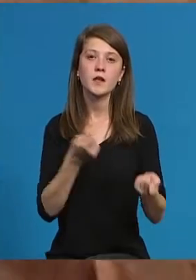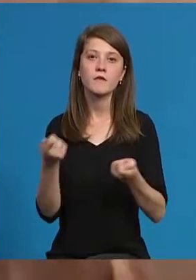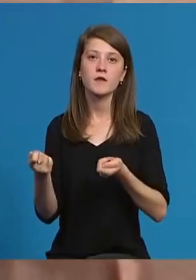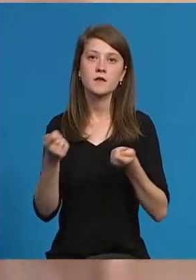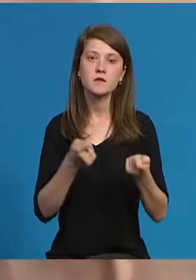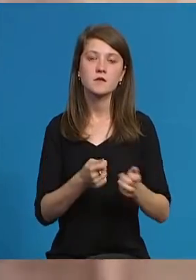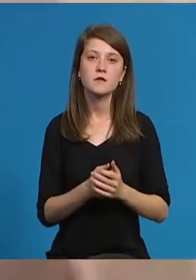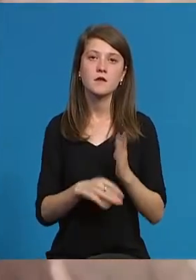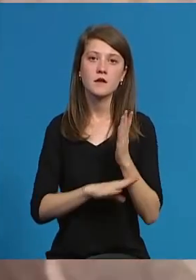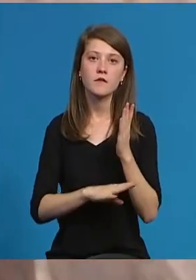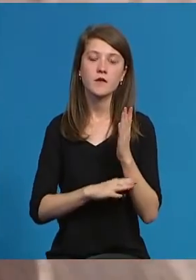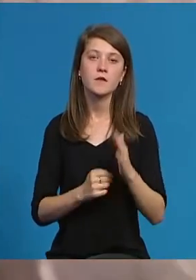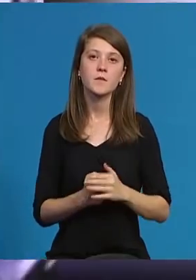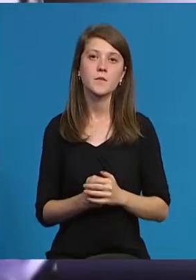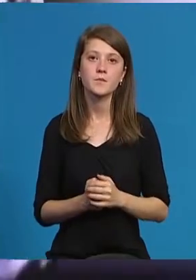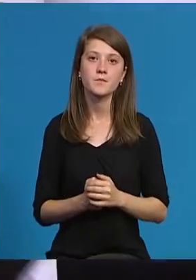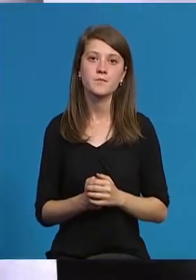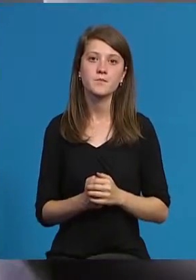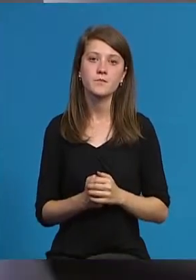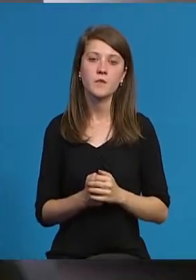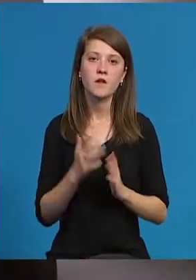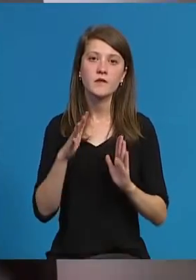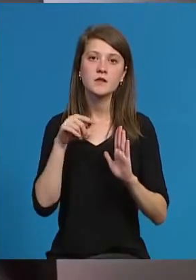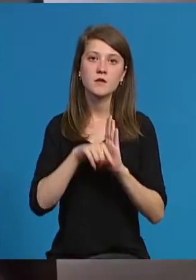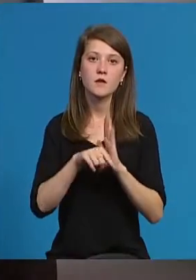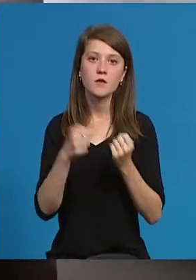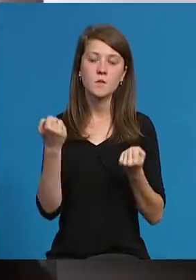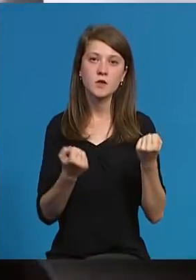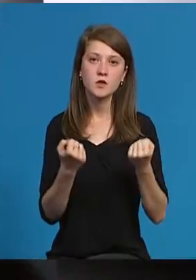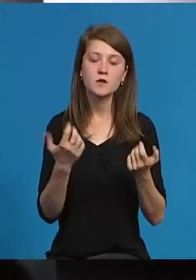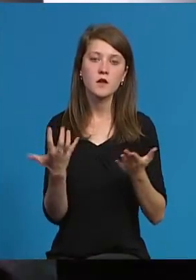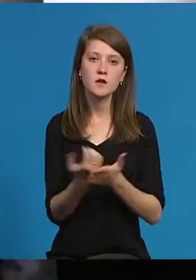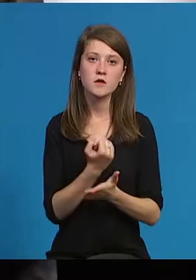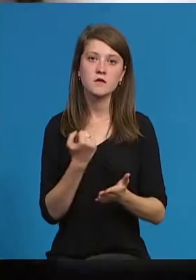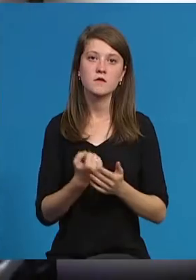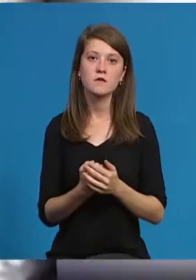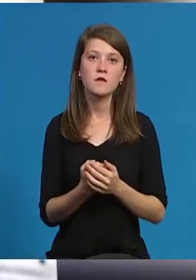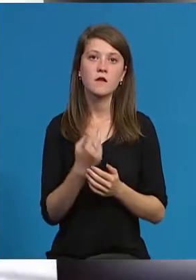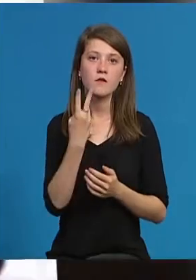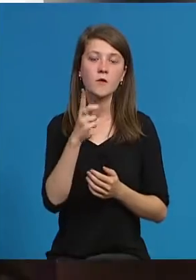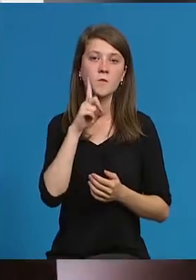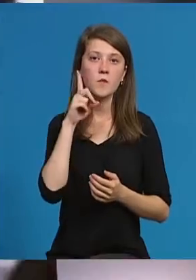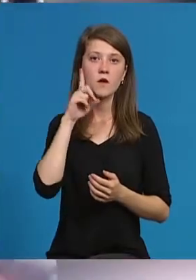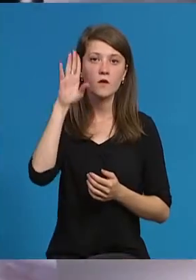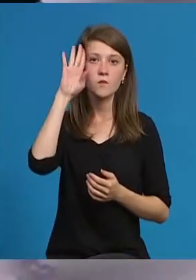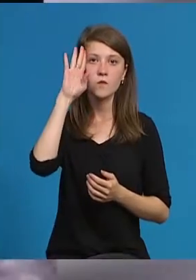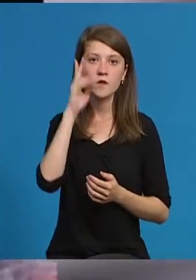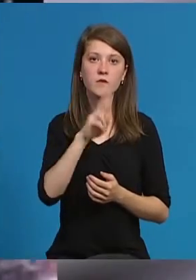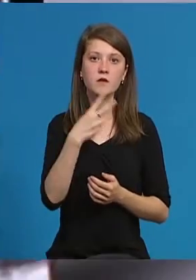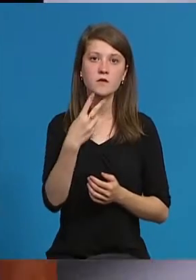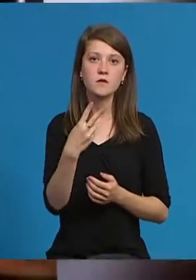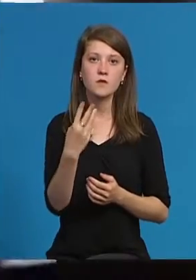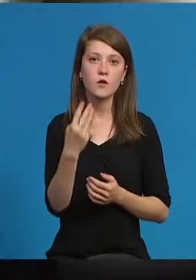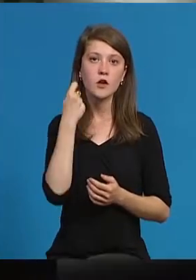перевозились лісоматеріали. В салоні автомобіля знаходились двоє молодиків,